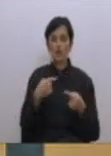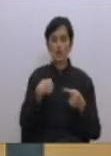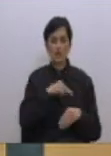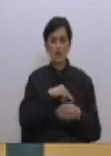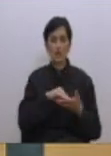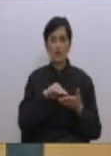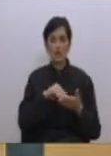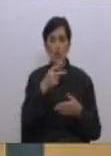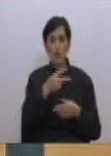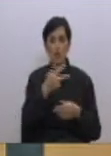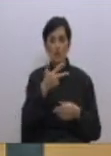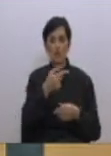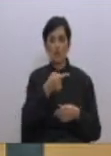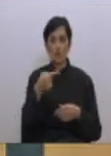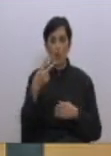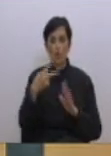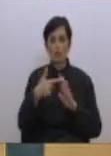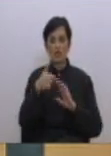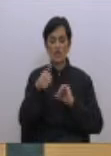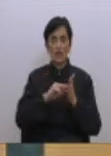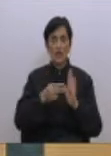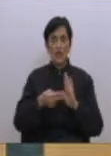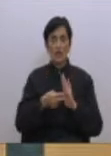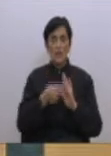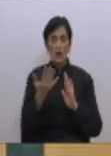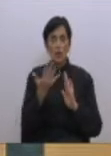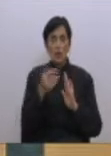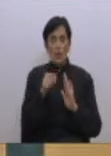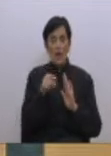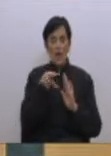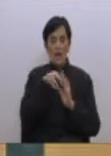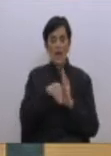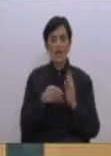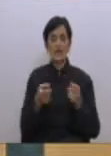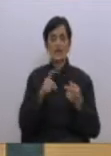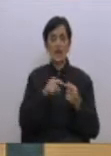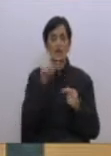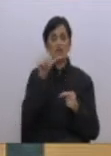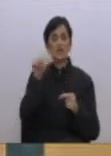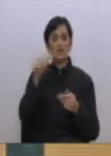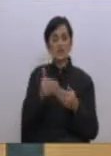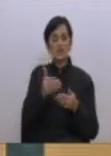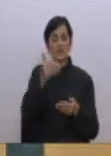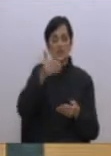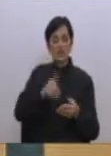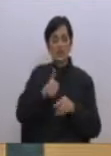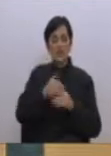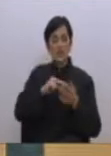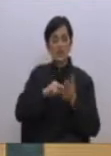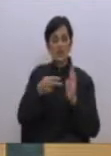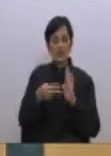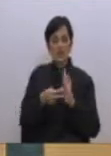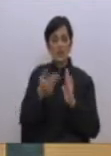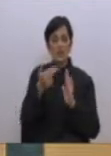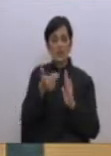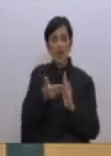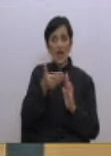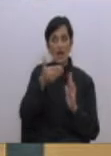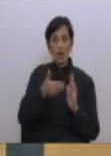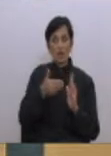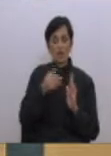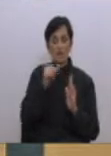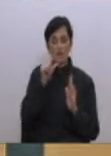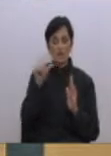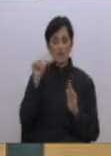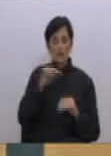შევიმუშავეთ 2027 წლებზე განსაზღვრული დაეყნო წინა სტრატეგიისა და გასული წელს